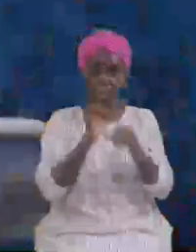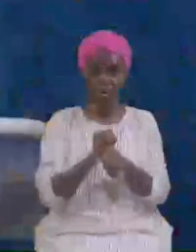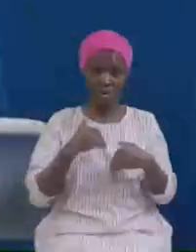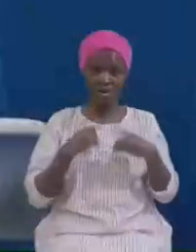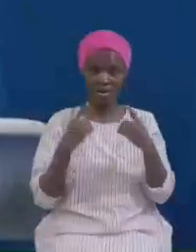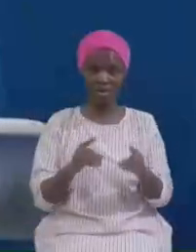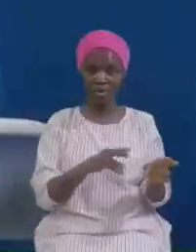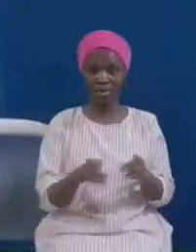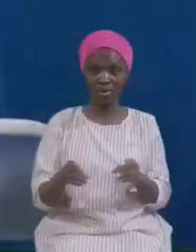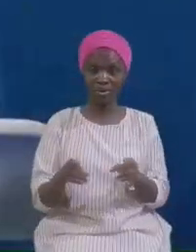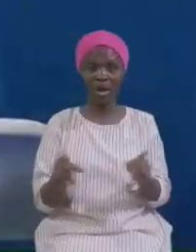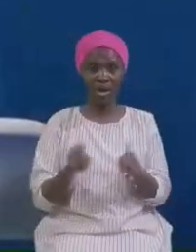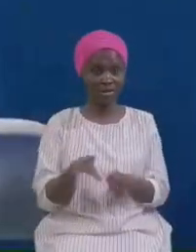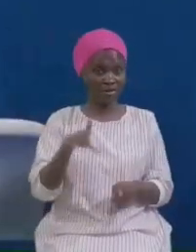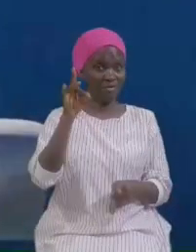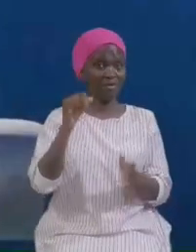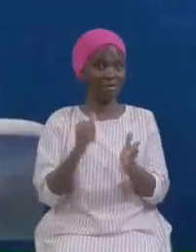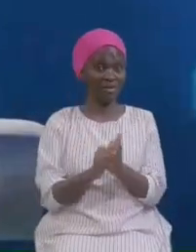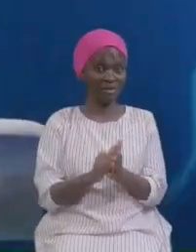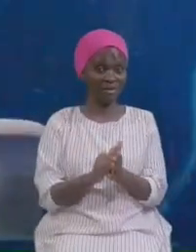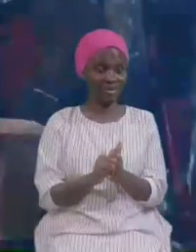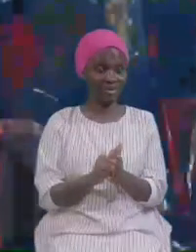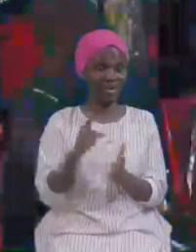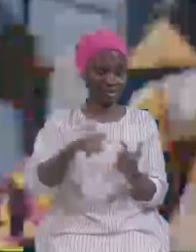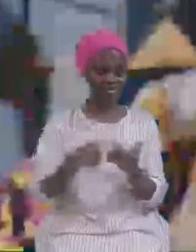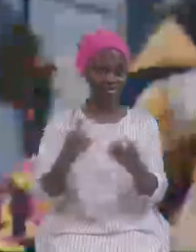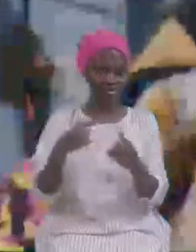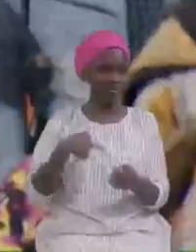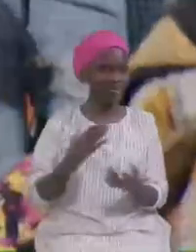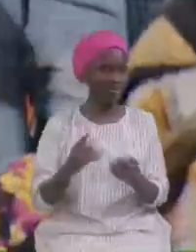Comme tu vois le miracle, sors, nous voulons écouter ton témoignage.